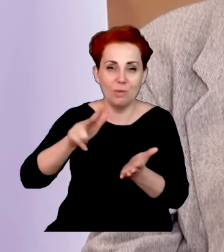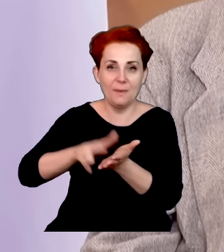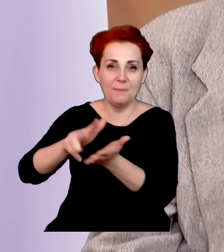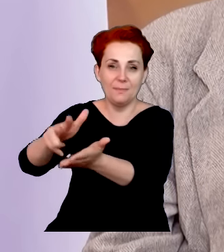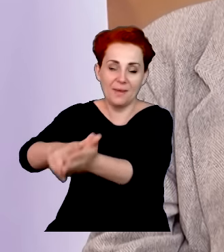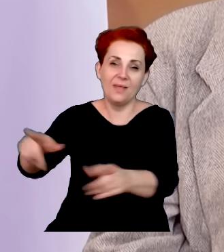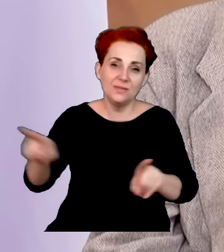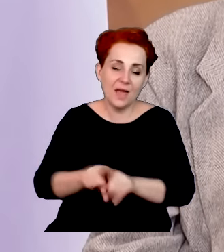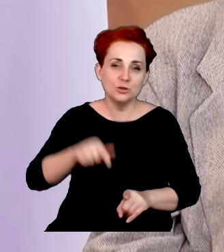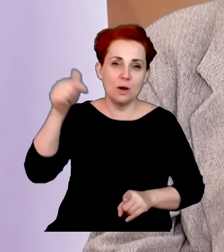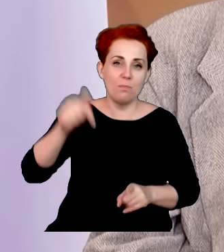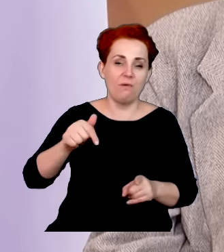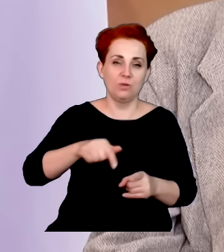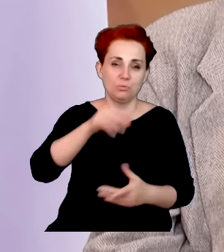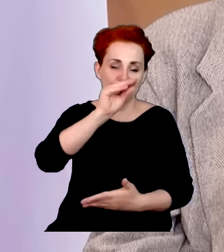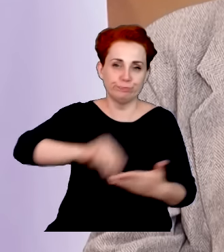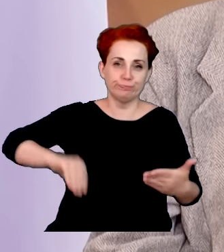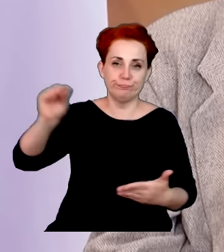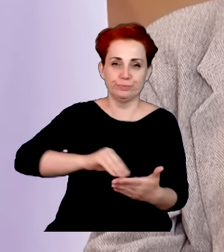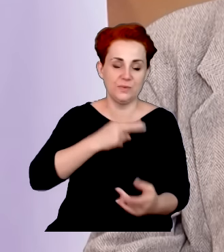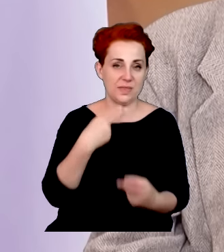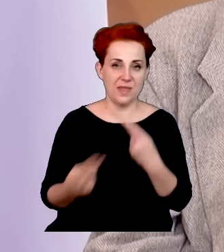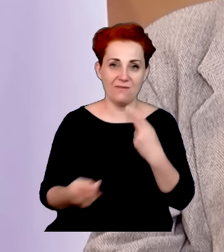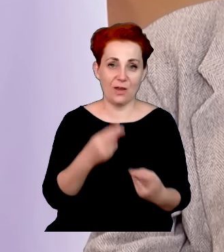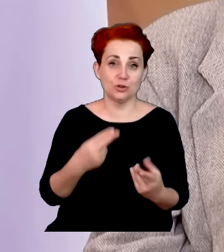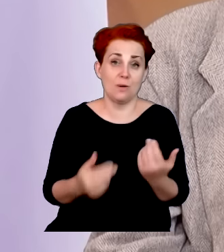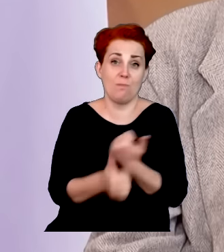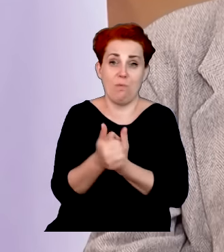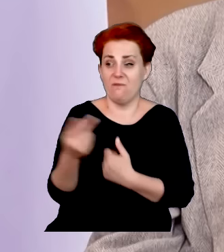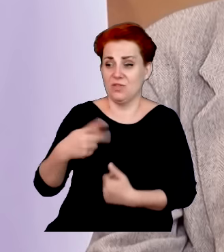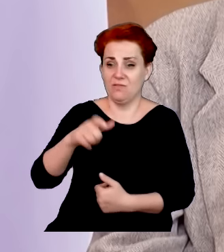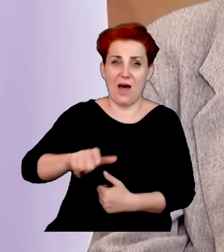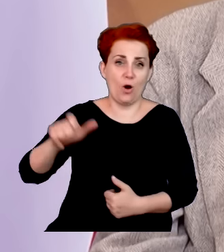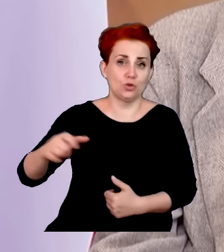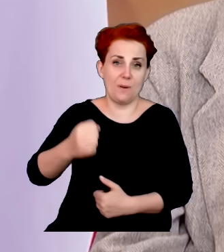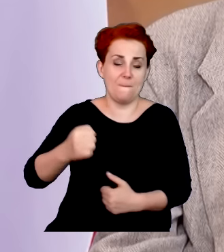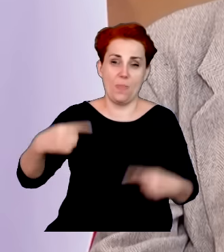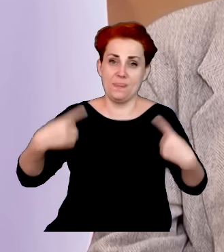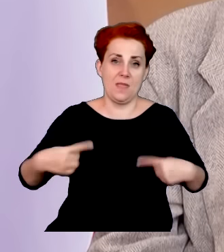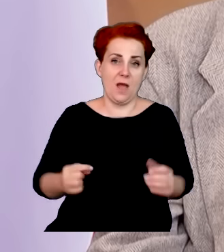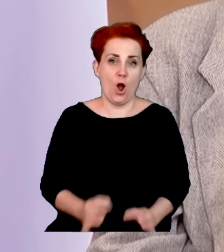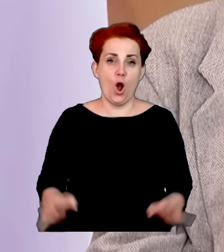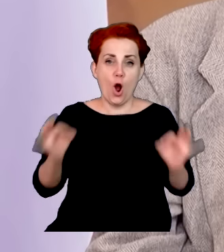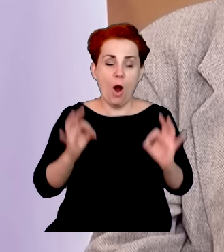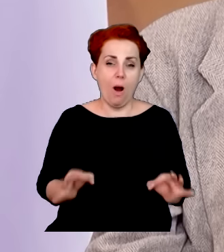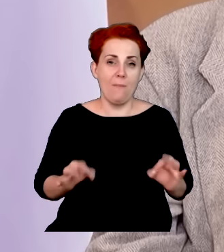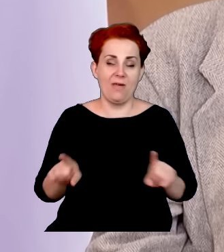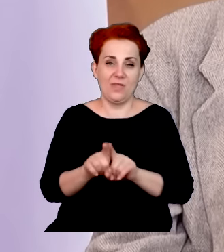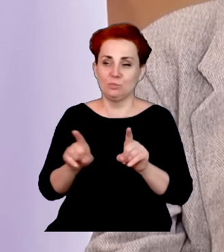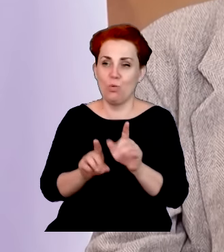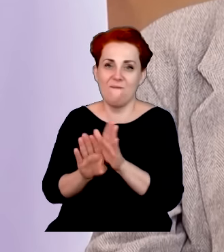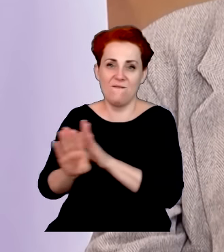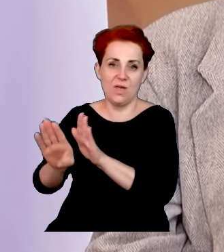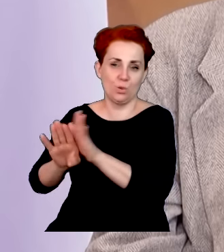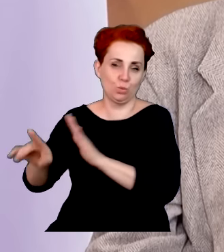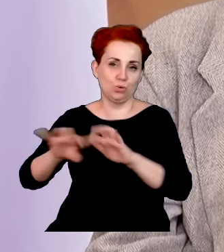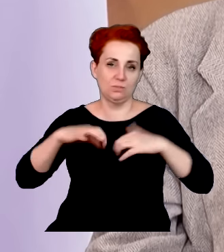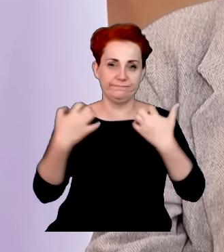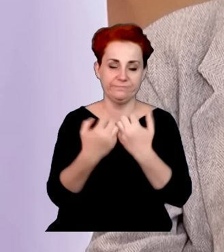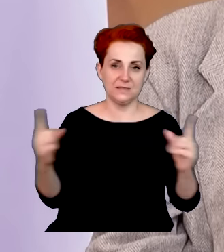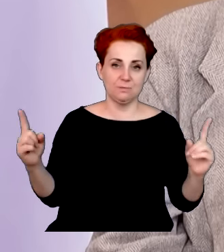również nieważne, ponieważ tych dwóch posłów było nieobecnych, zostało wykluczonych z posiedzeń Sejmu. A